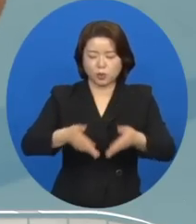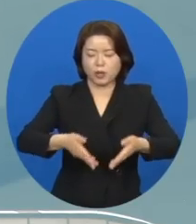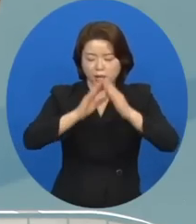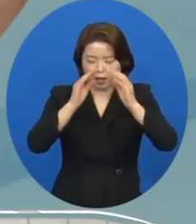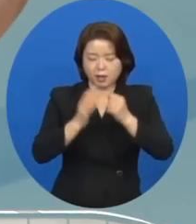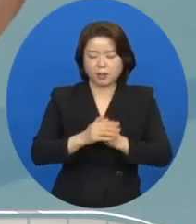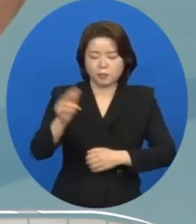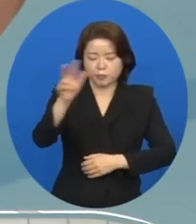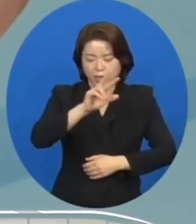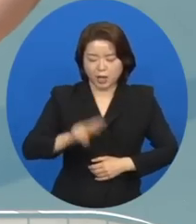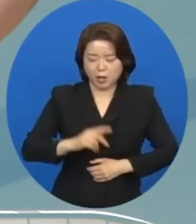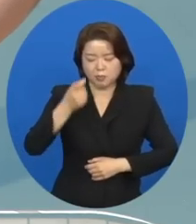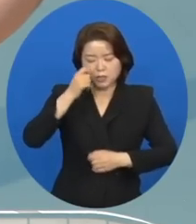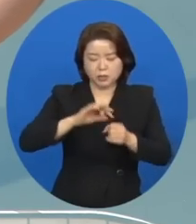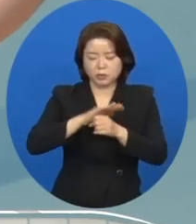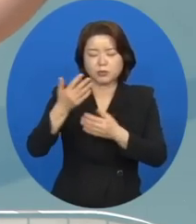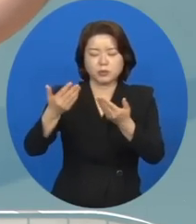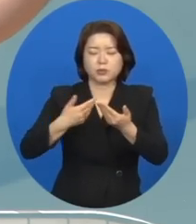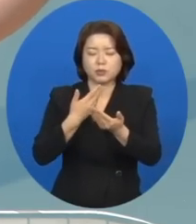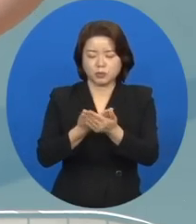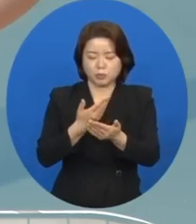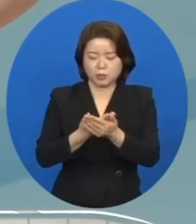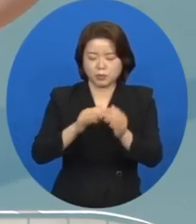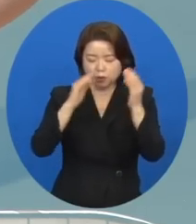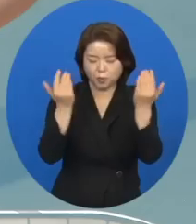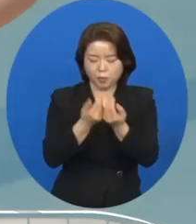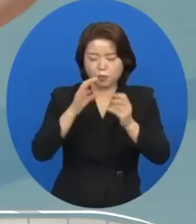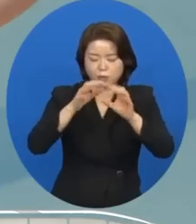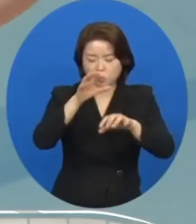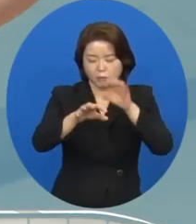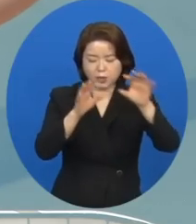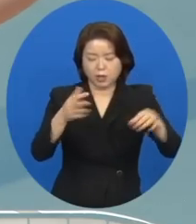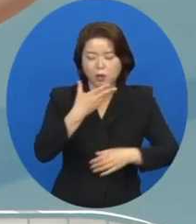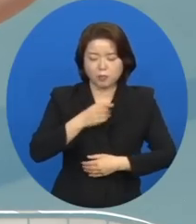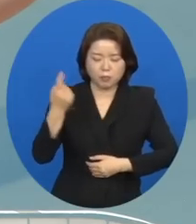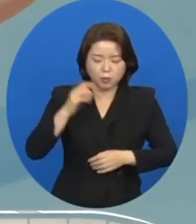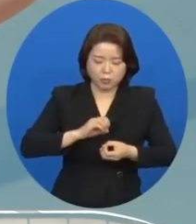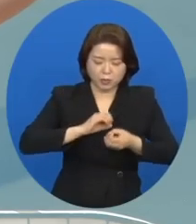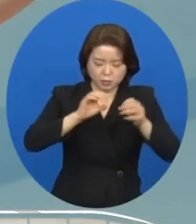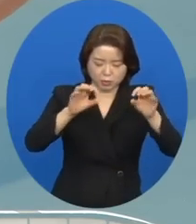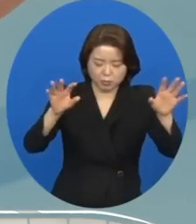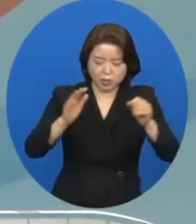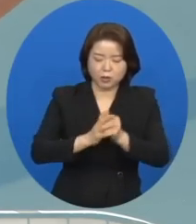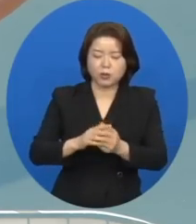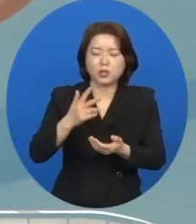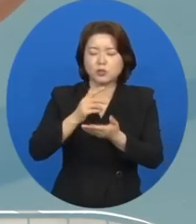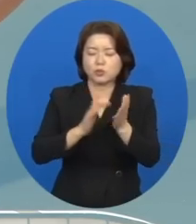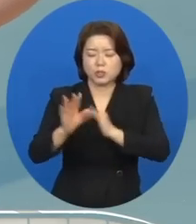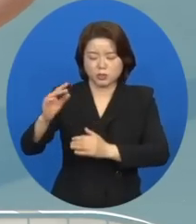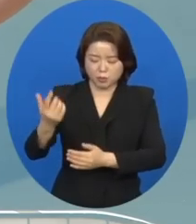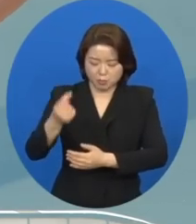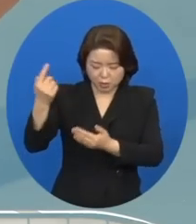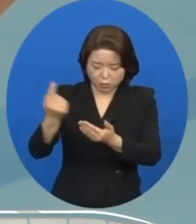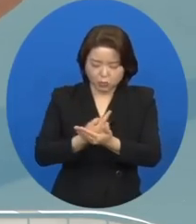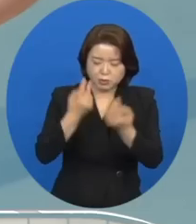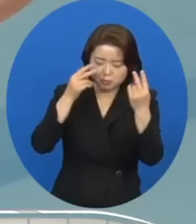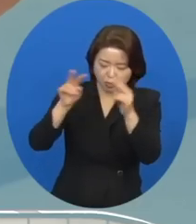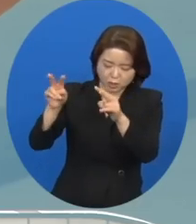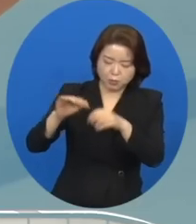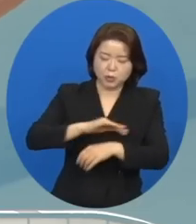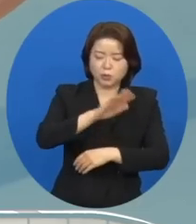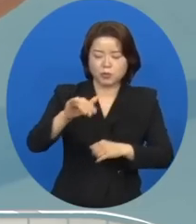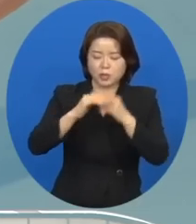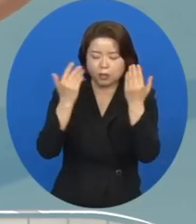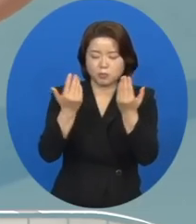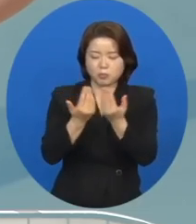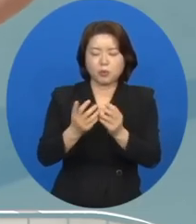한반도를 주여 긍휼히 여겨 주시옵소서. 온 열방 가운데 복음이 전파되어 마라나타 주 예수를 아버지 오심을 바라보는 우리 모든